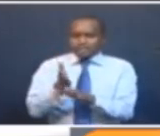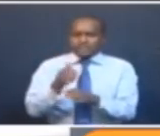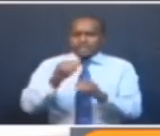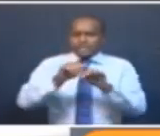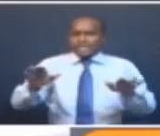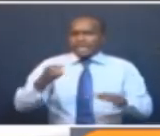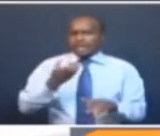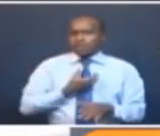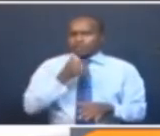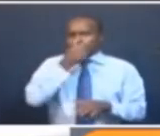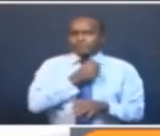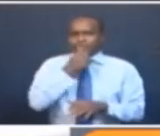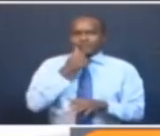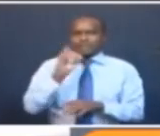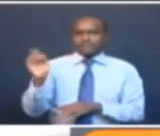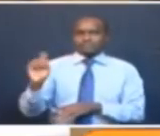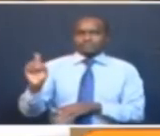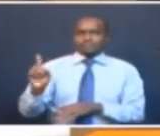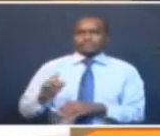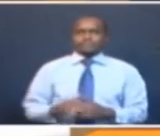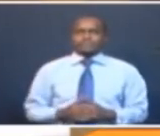ya kibinafsi.